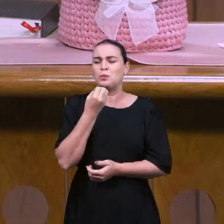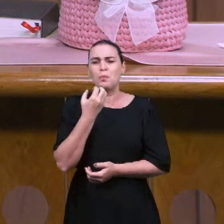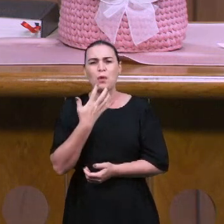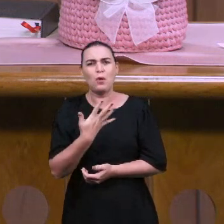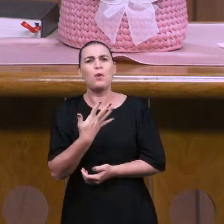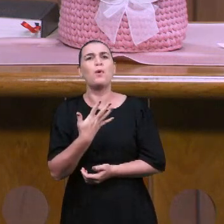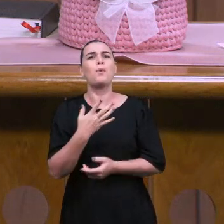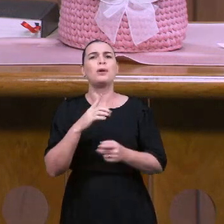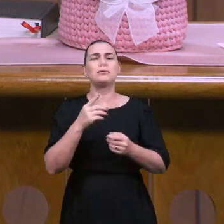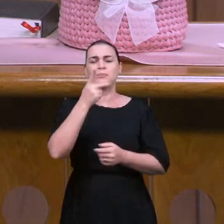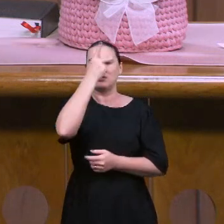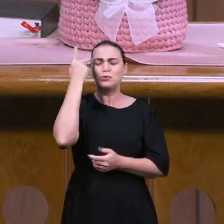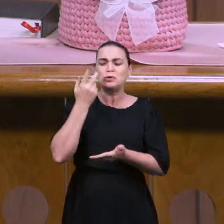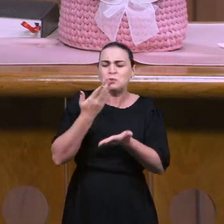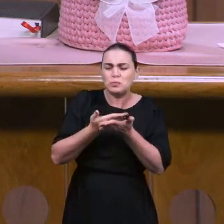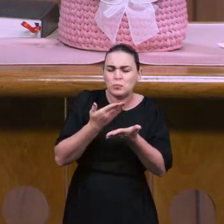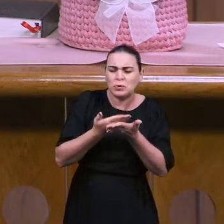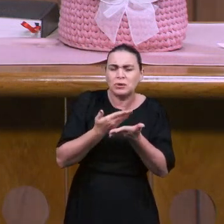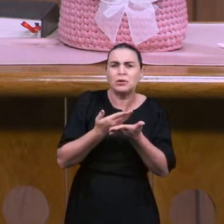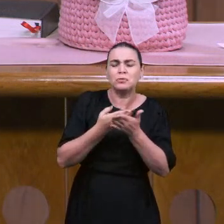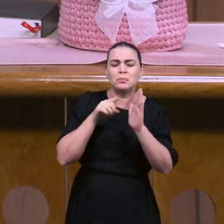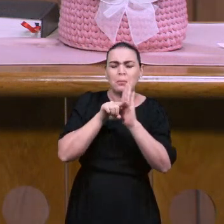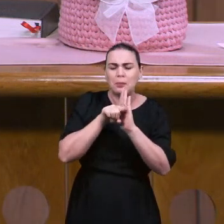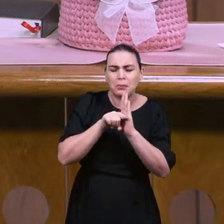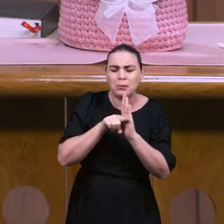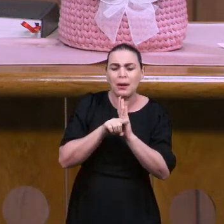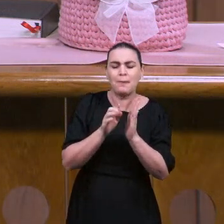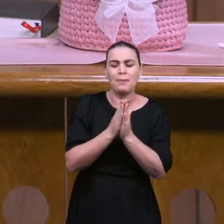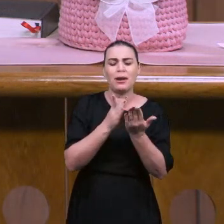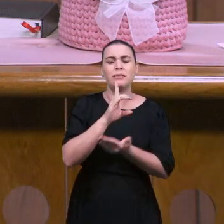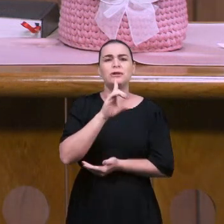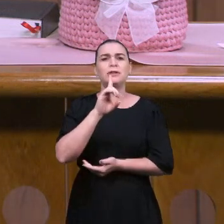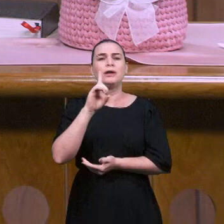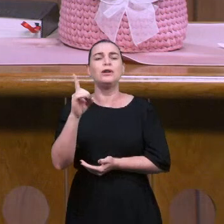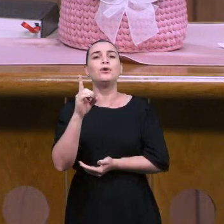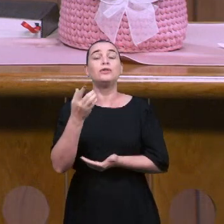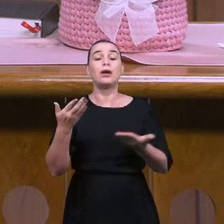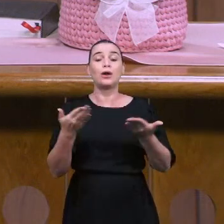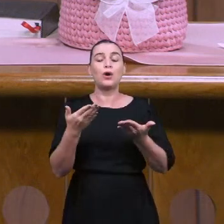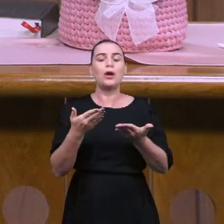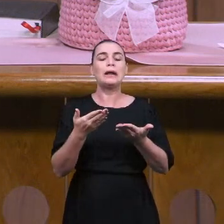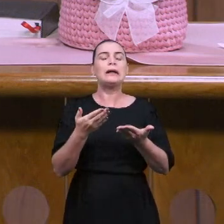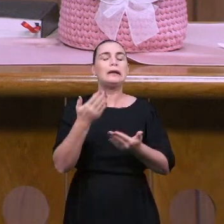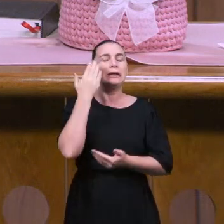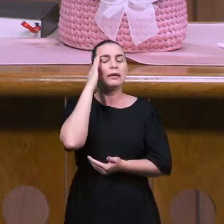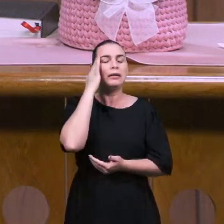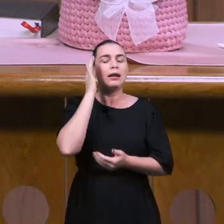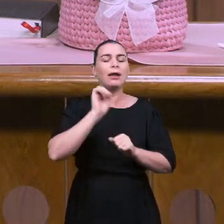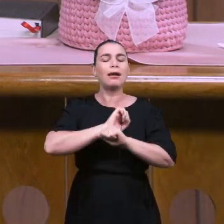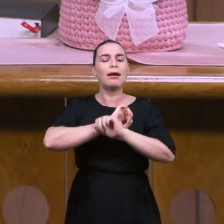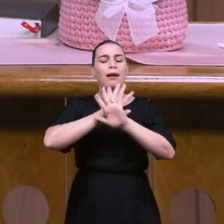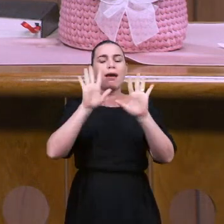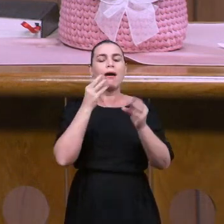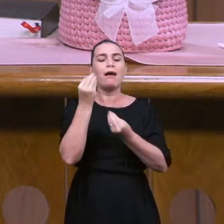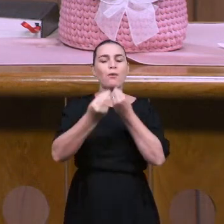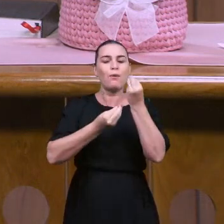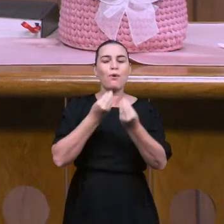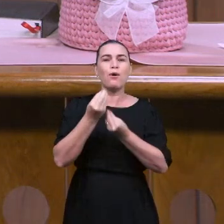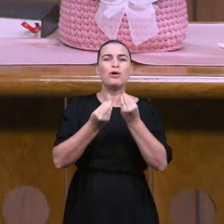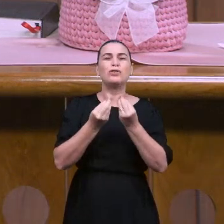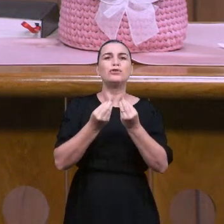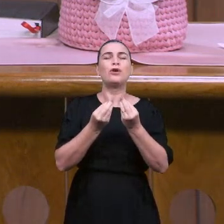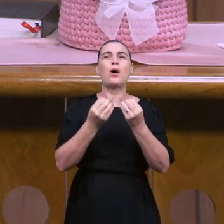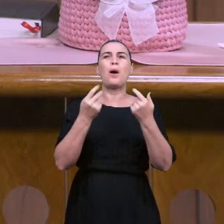réunissent pour prendre la parole et commencer à se nourrir d'elle, au lieu d'être simplement en